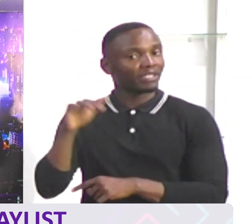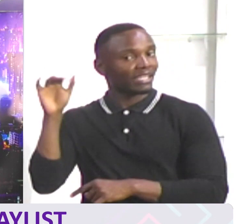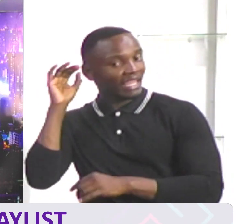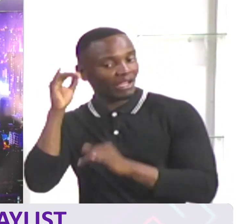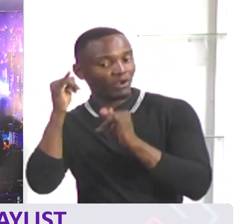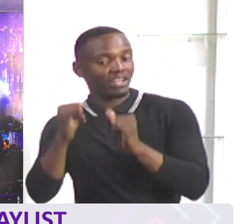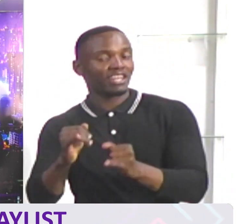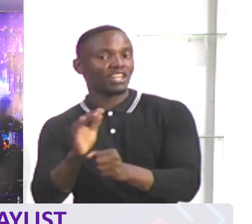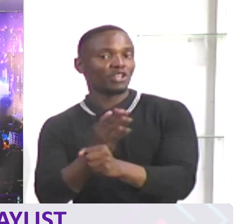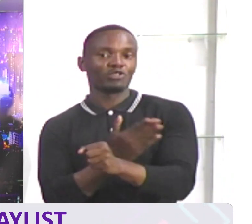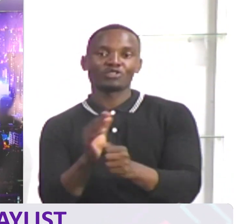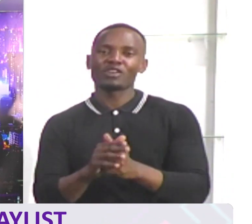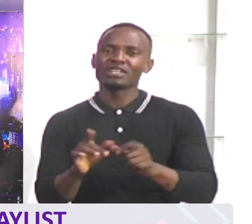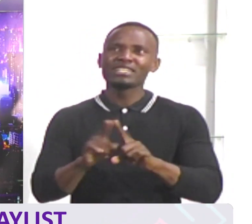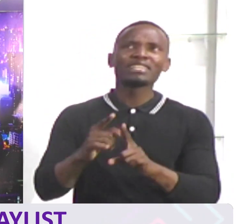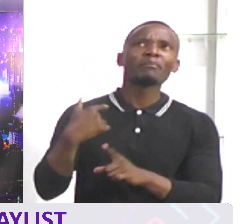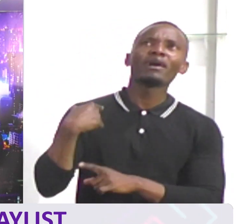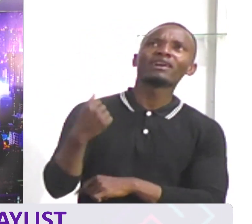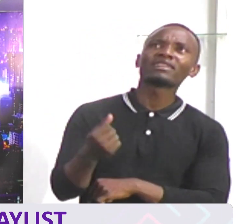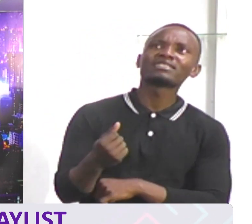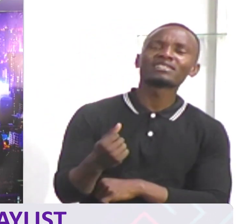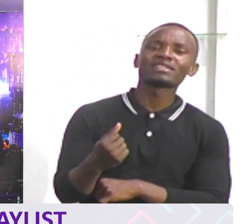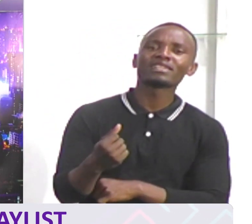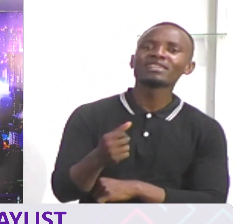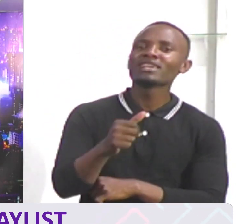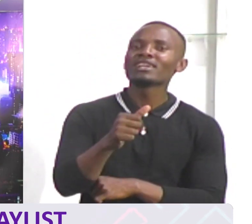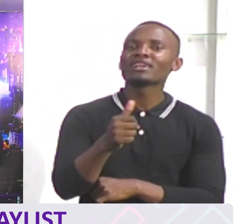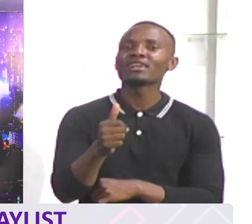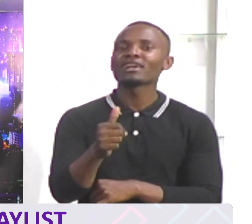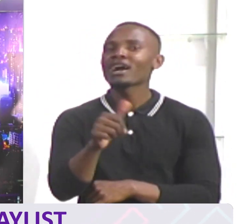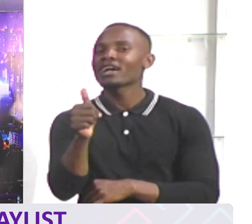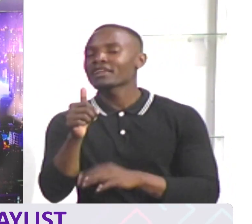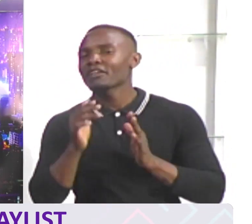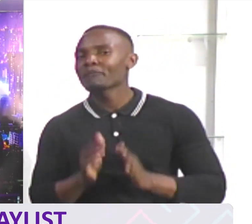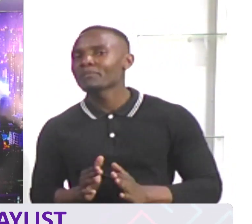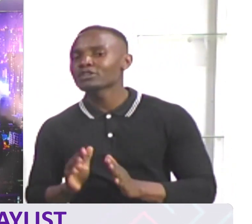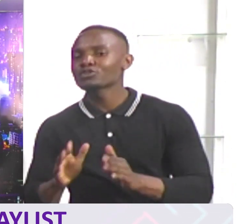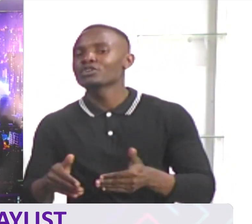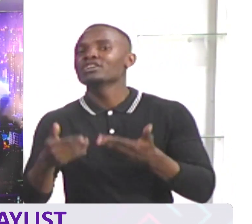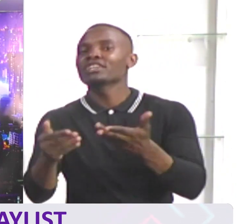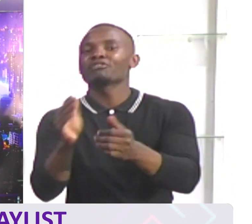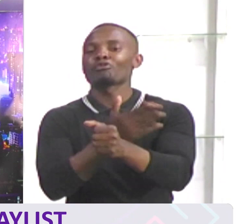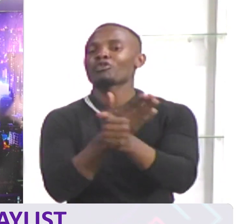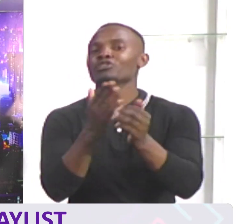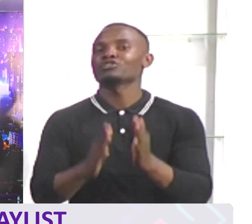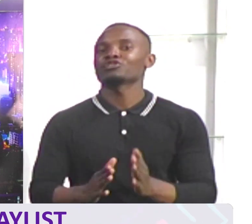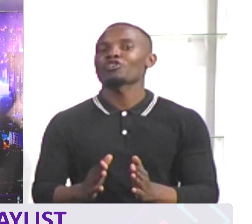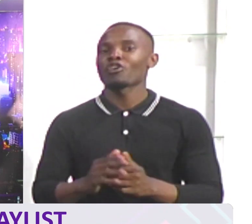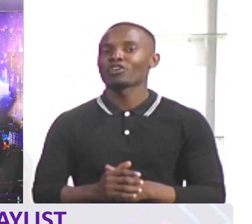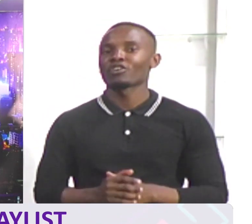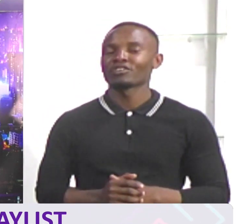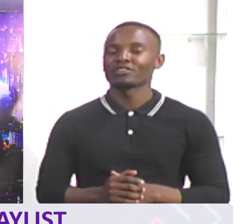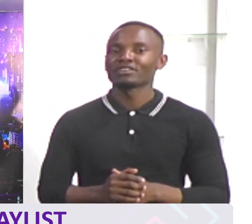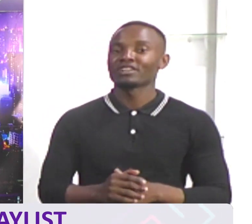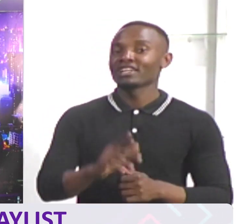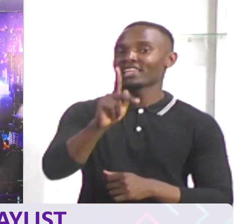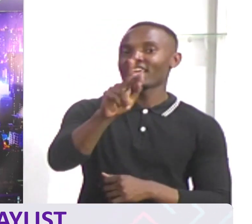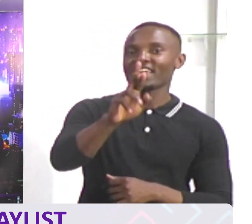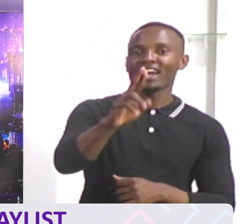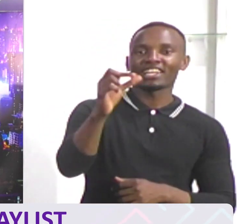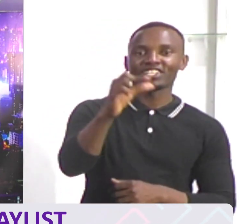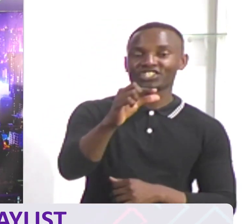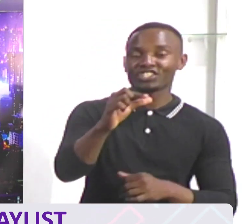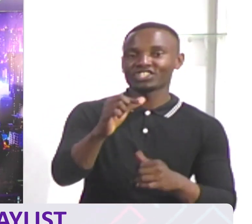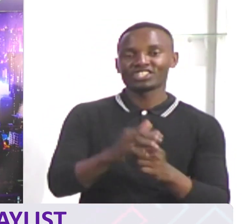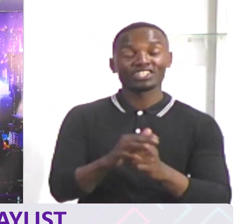wangu. Na mwaka. Juzi buga ametuambia hapa hivi time bomb. Na conscience. Ndio hiyo. Hii ni January. Buga. Kerisi the door ashaa kia watu